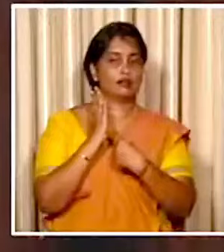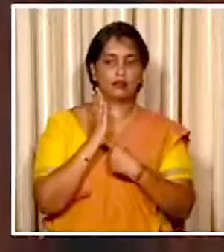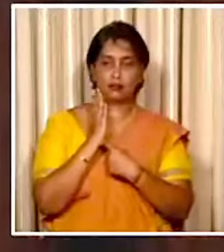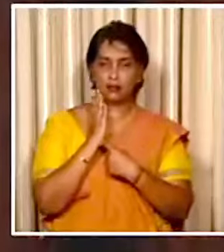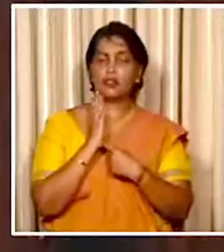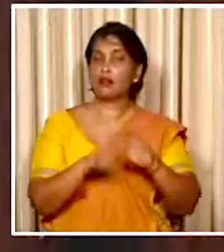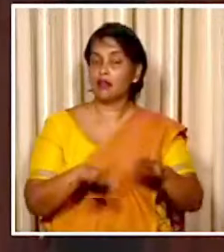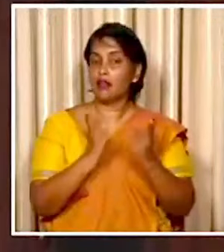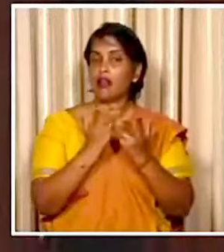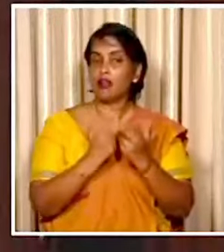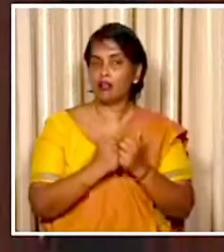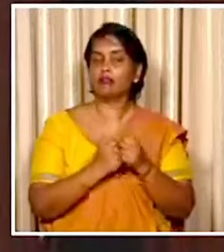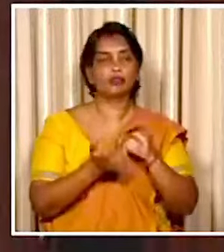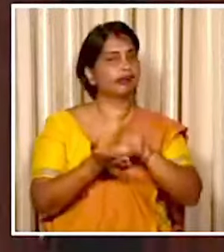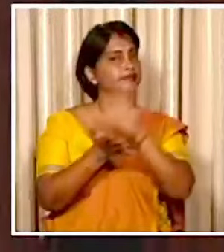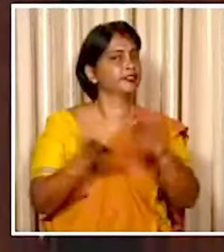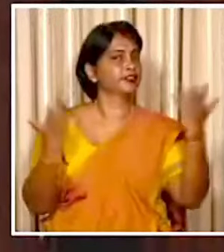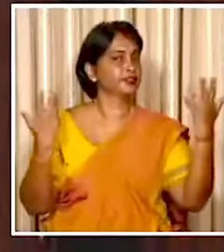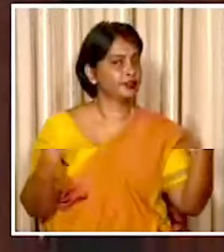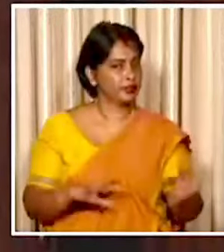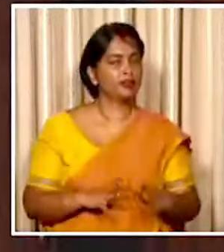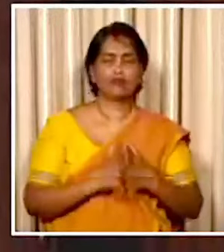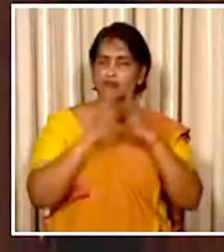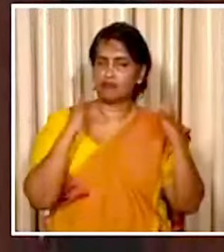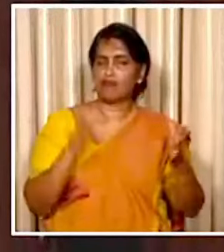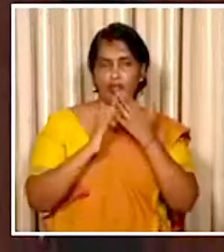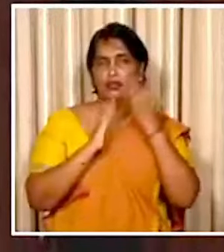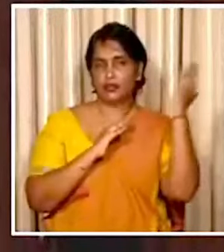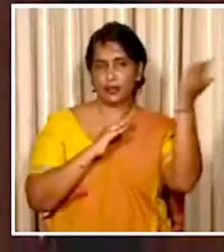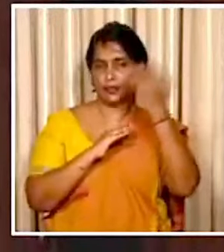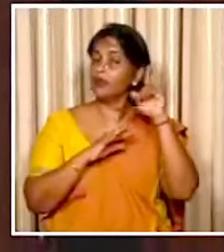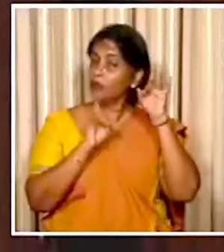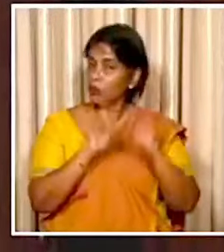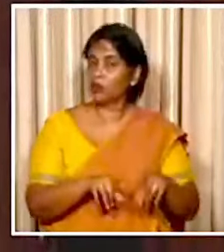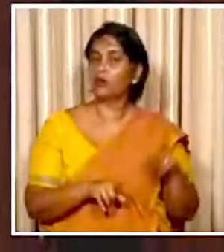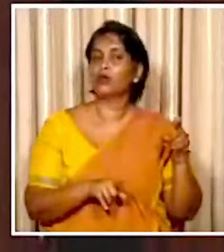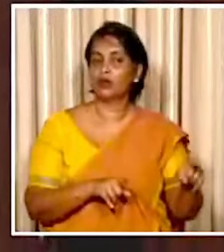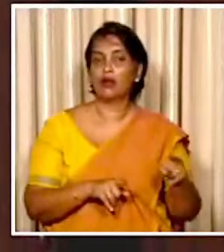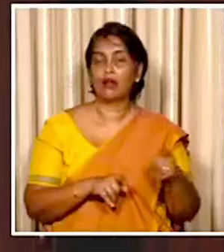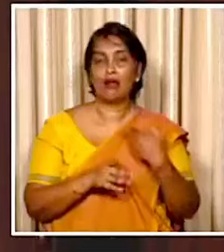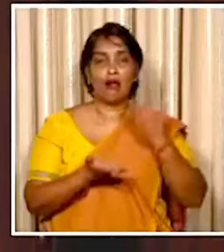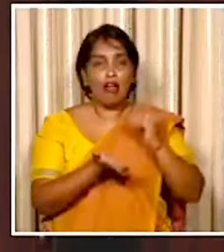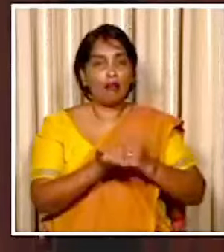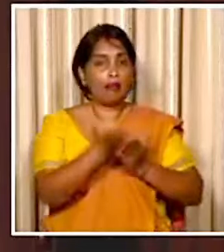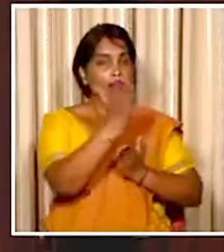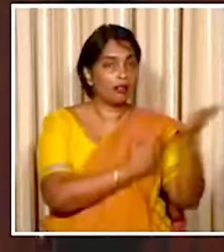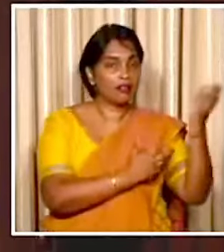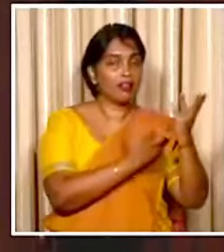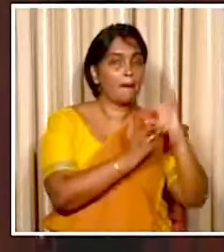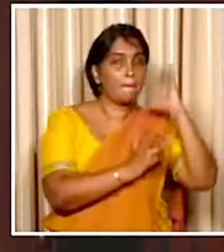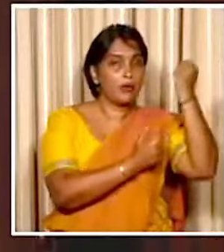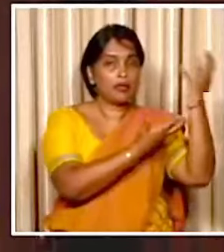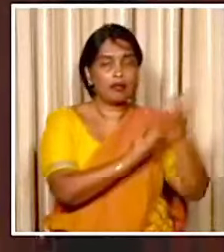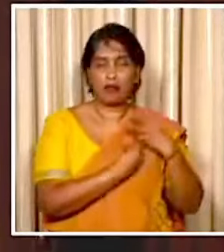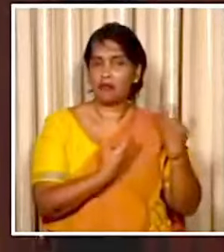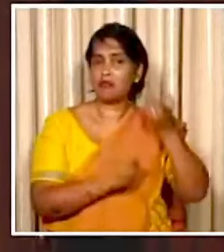කරගන්න සිසුන්ගේ සංඛ්‍යාව තීරණය කළා ඉවරයි බොහෝ පාසල් වල. එතකොට අර පුනරීක්ෂණය කරන්න ඉල්ලපු ළමයින්ගේ ප්‍රතිඵල නිකුත්